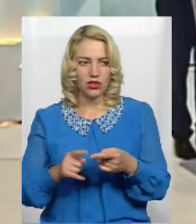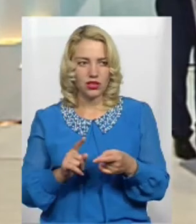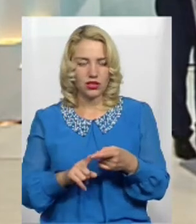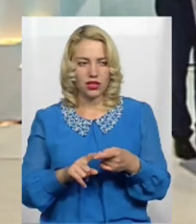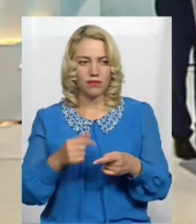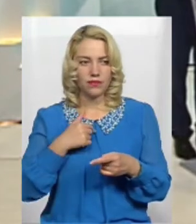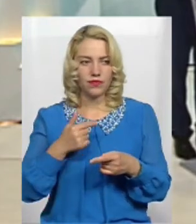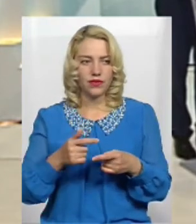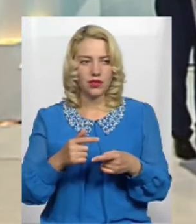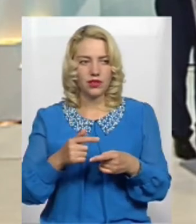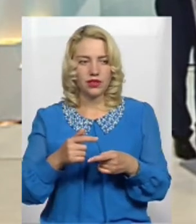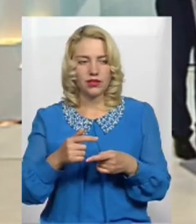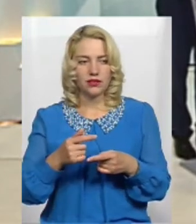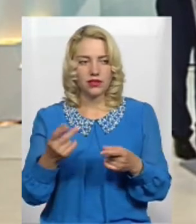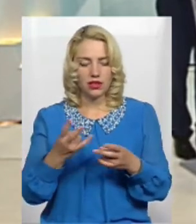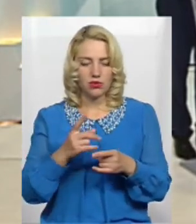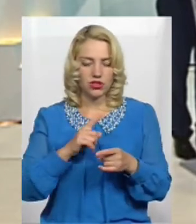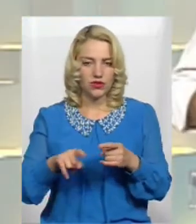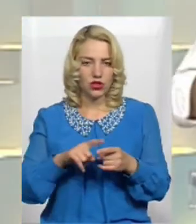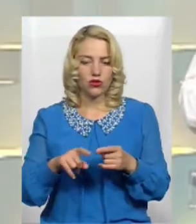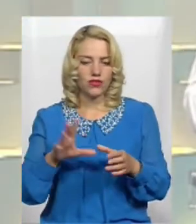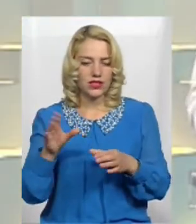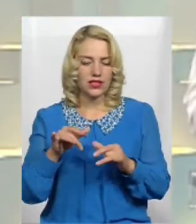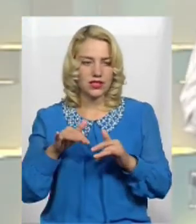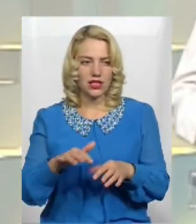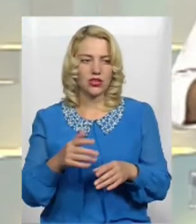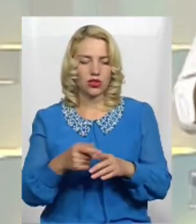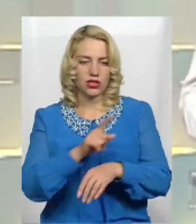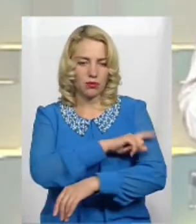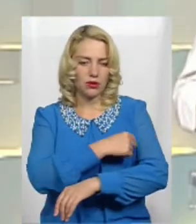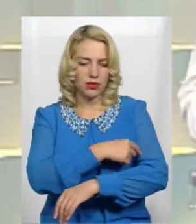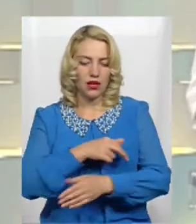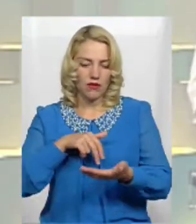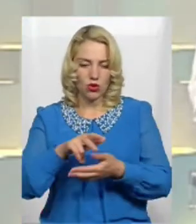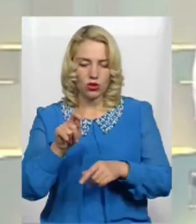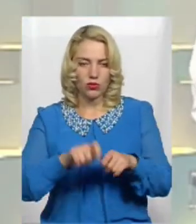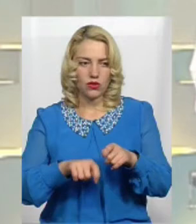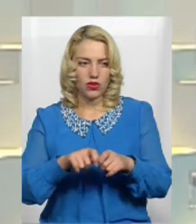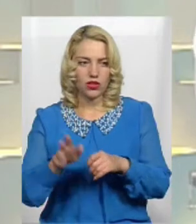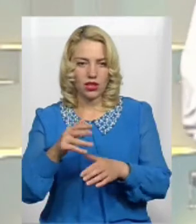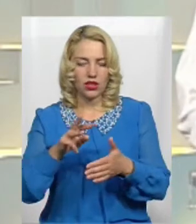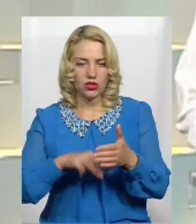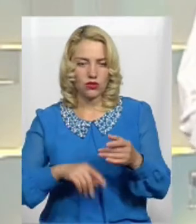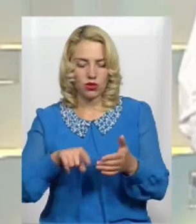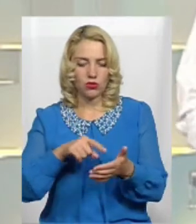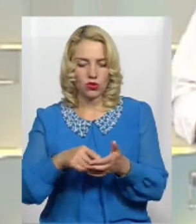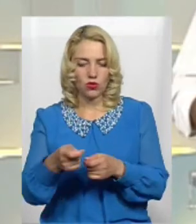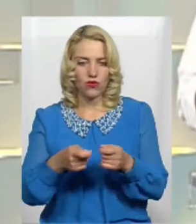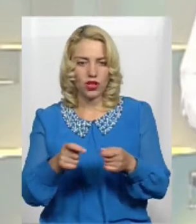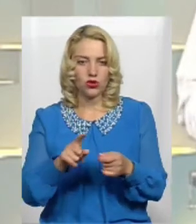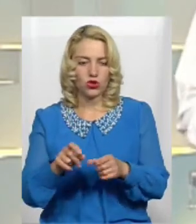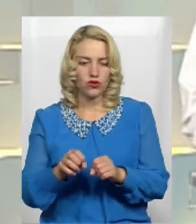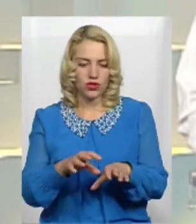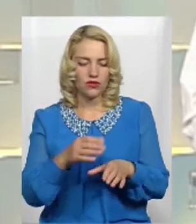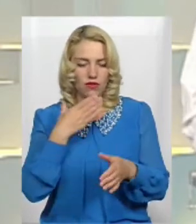працює екологічна інспекція. Значить, негайно треба вжити все одно заходів, нехай це буде санепідемстанція, нехай приходять, перевіряють, нехай штрафують, значить, міську владу за те, що вони